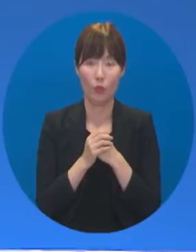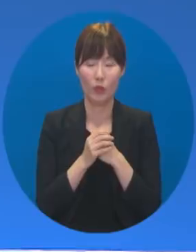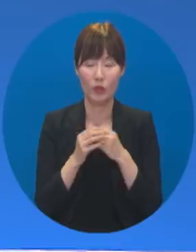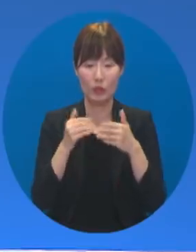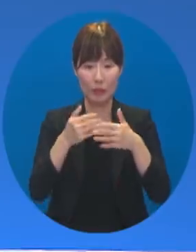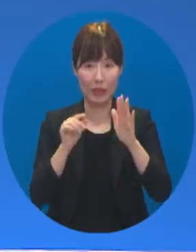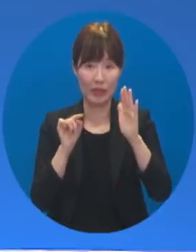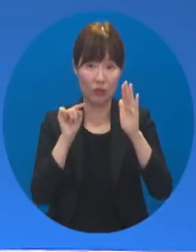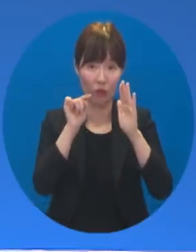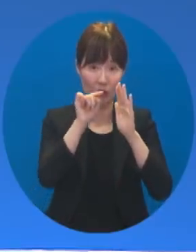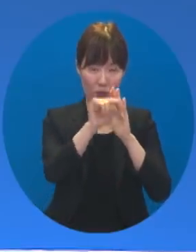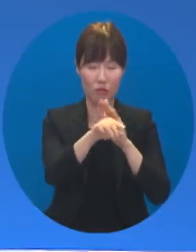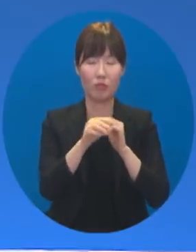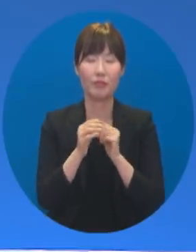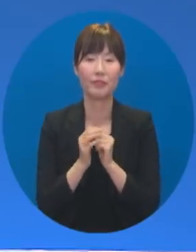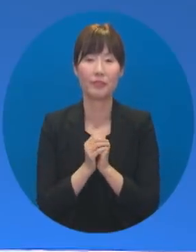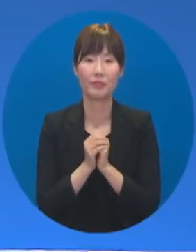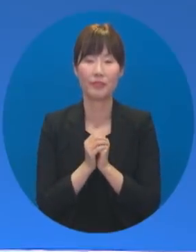여기는